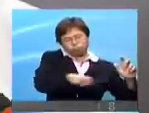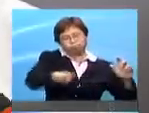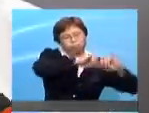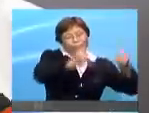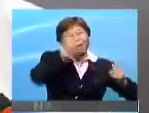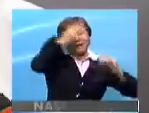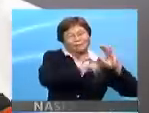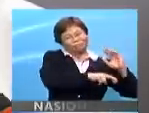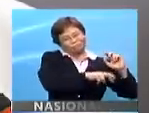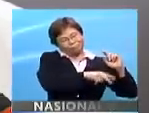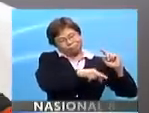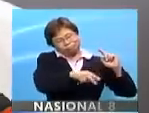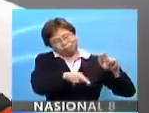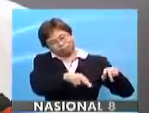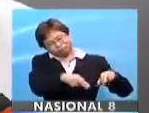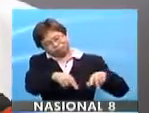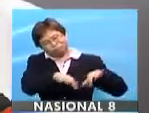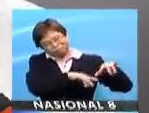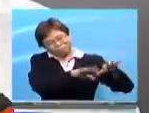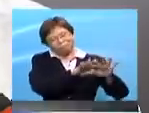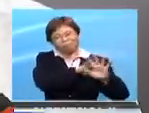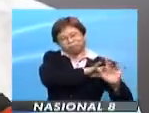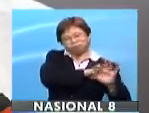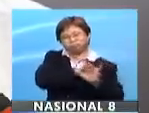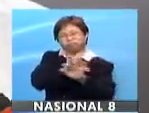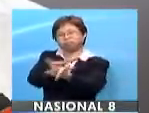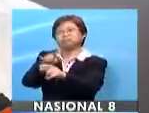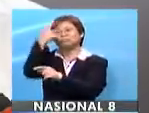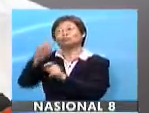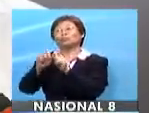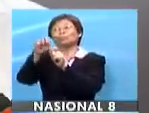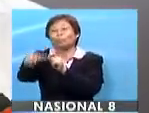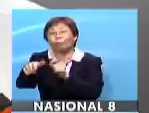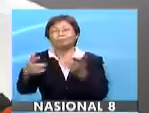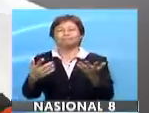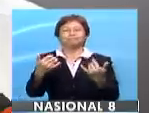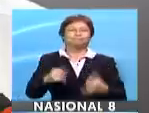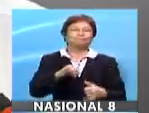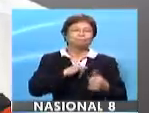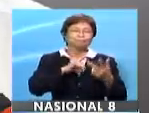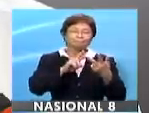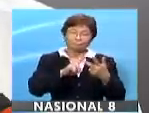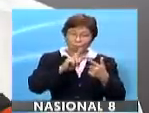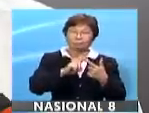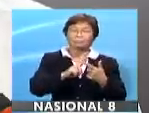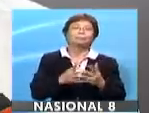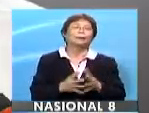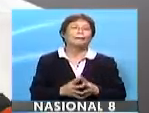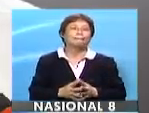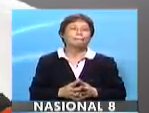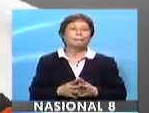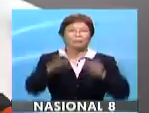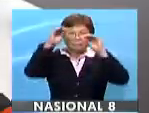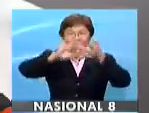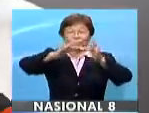jemaah-jemaah haji kita pada petang ini. Yang ketiganya saya ingin sebutkan di sini,